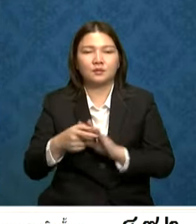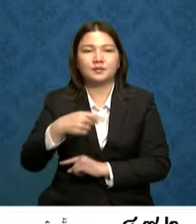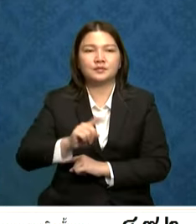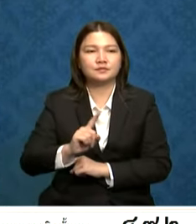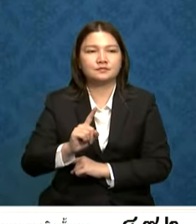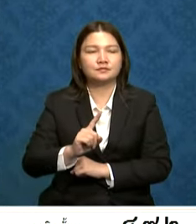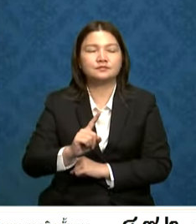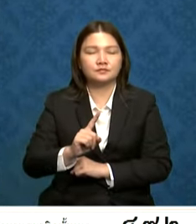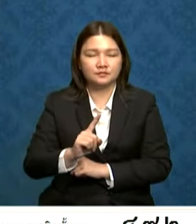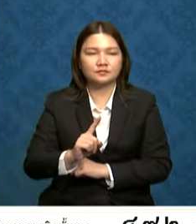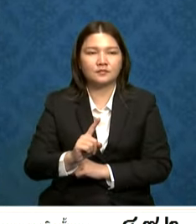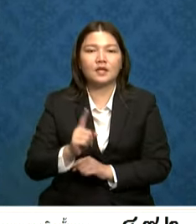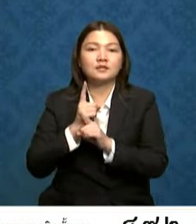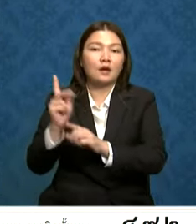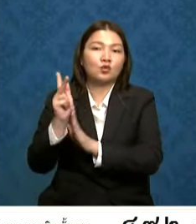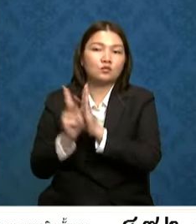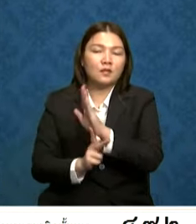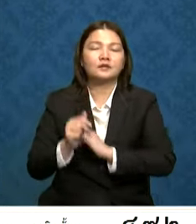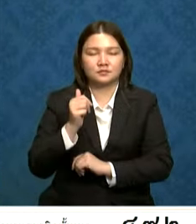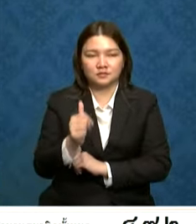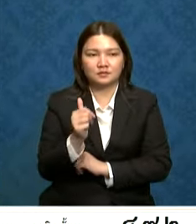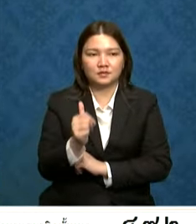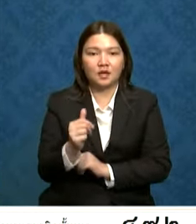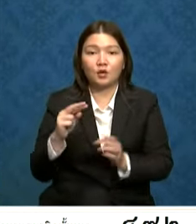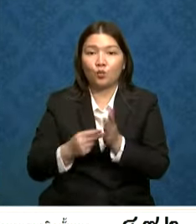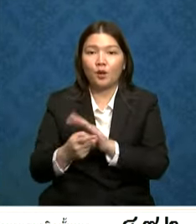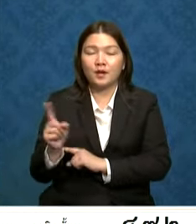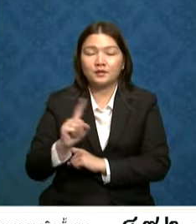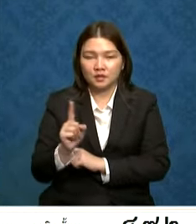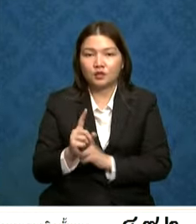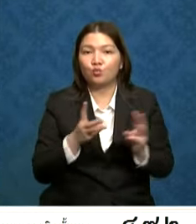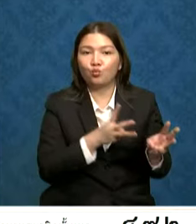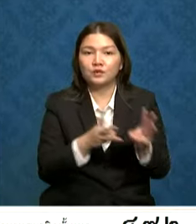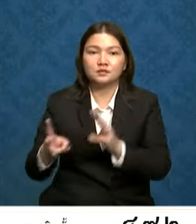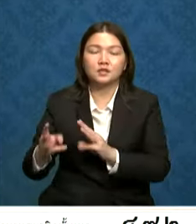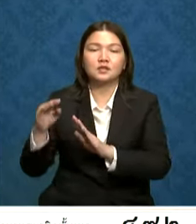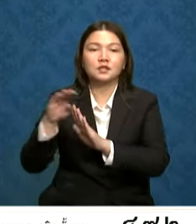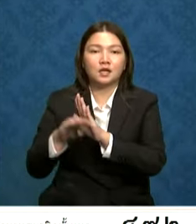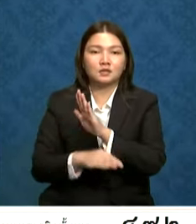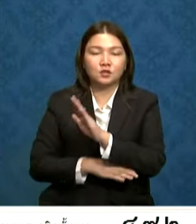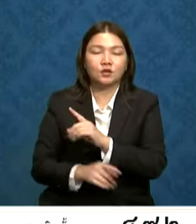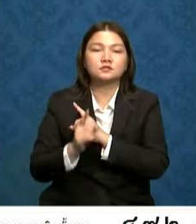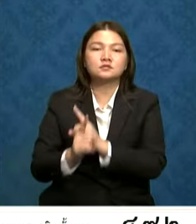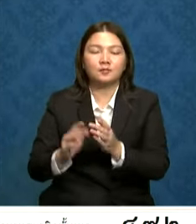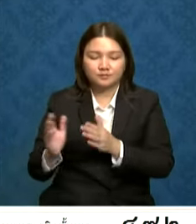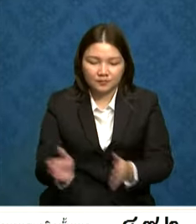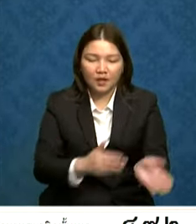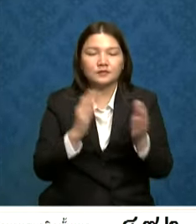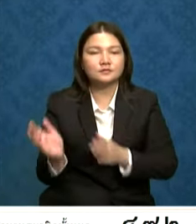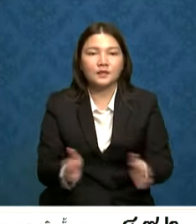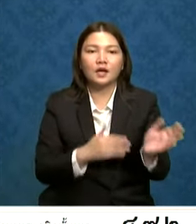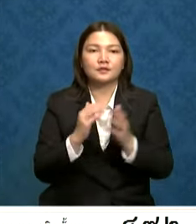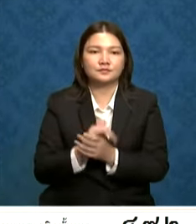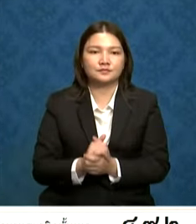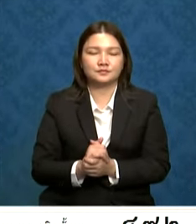หมายที่มีอยู่ในปัจจุบันที่เรียกว่ากระบวนการยุติธรรมในระยะเปลี่ยนผ่านข้อ